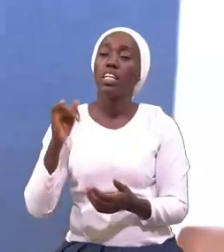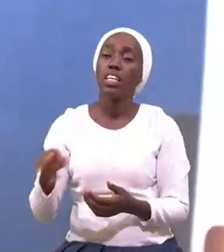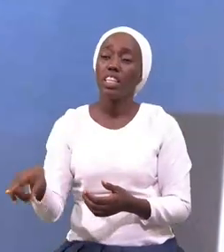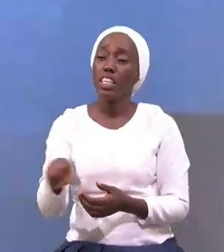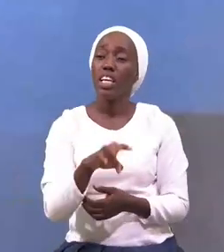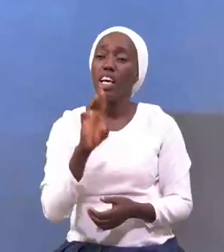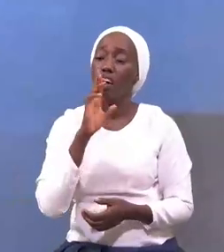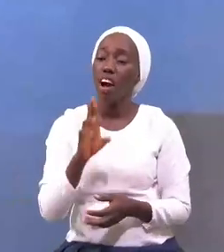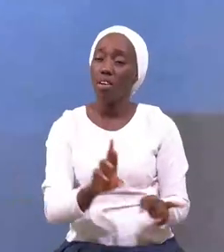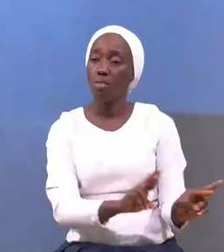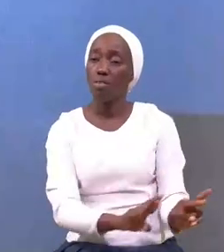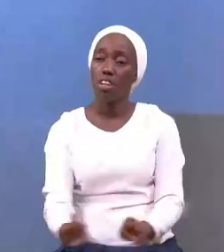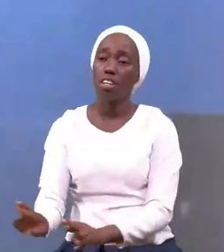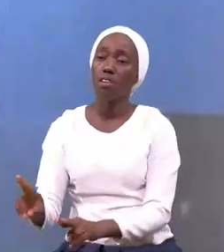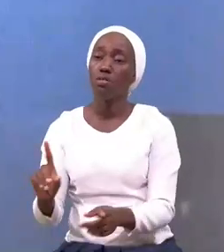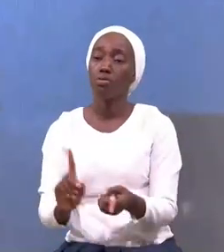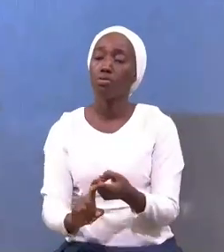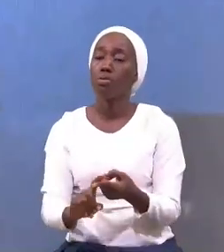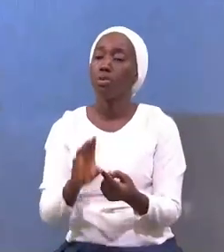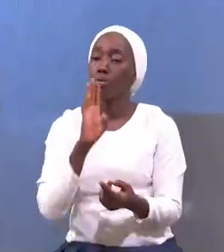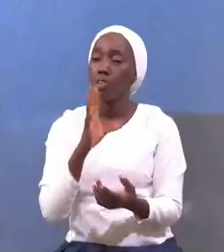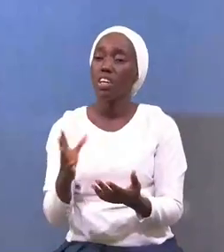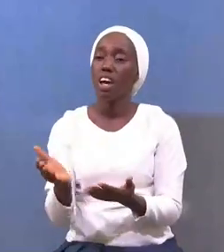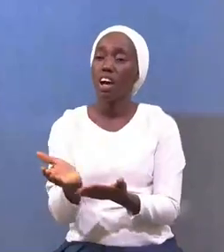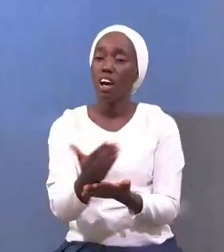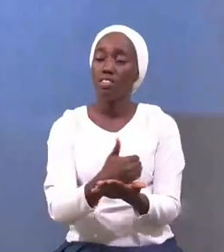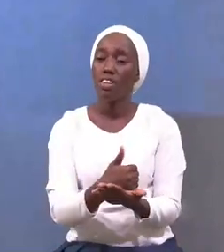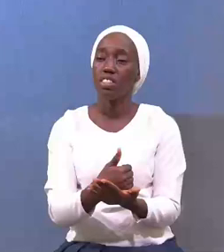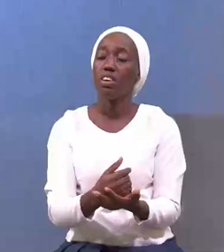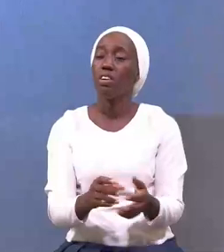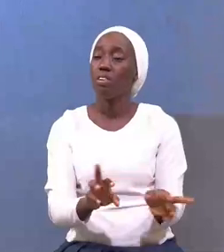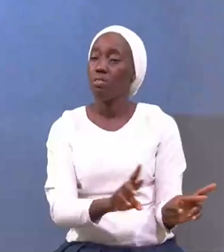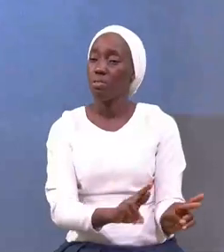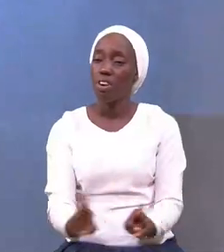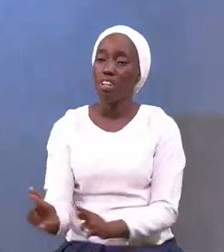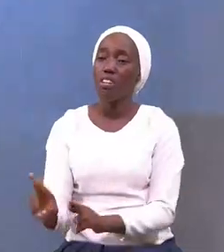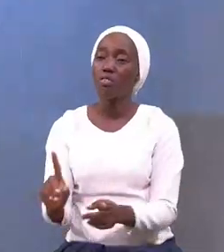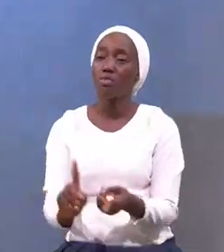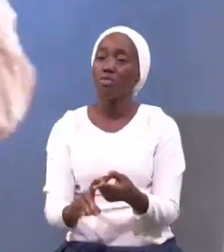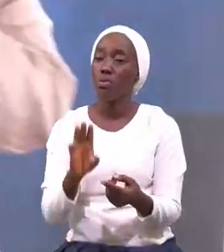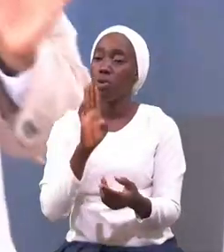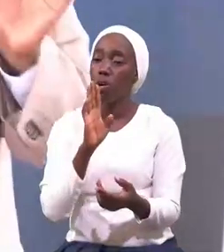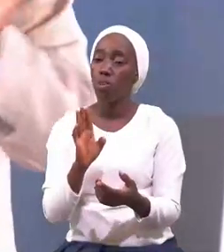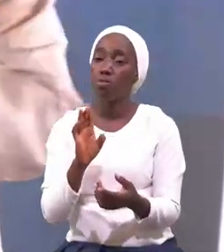Les champs qui déjà blanchissent pour la moisson. Qui blanchissent déjà pour la moisson.